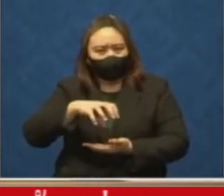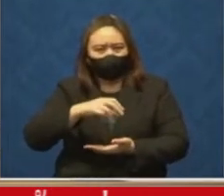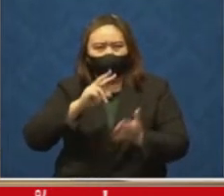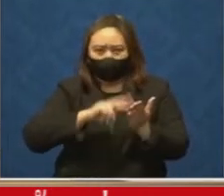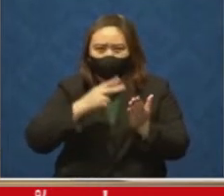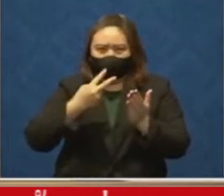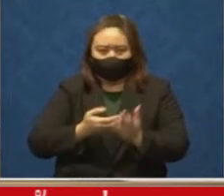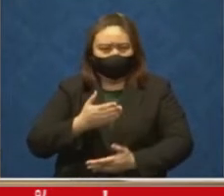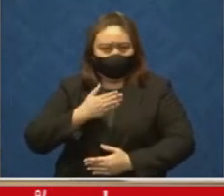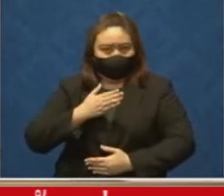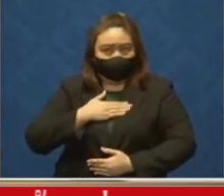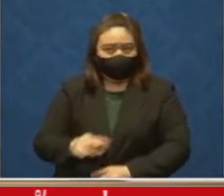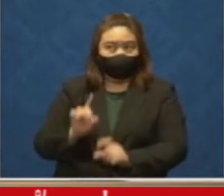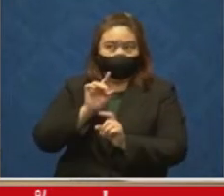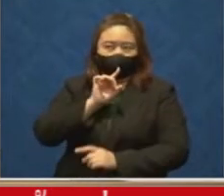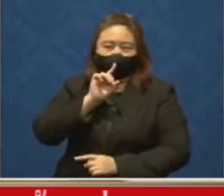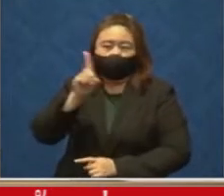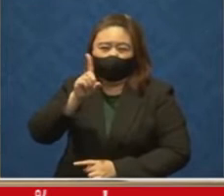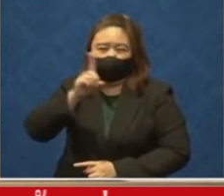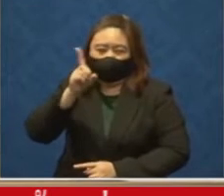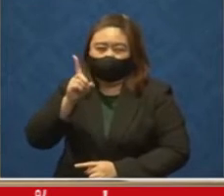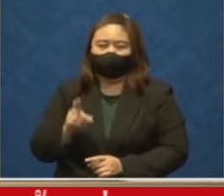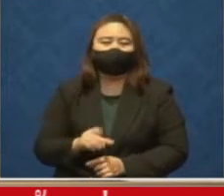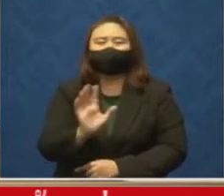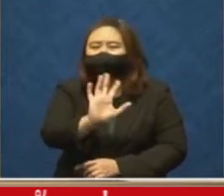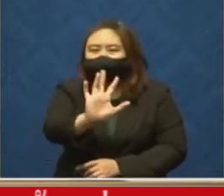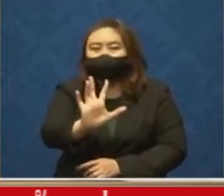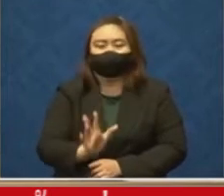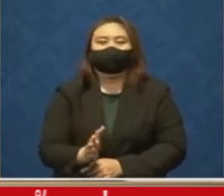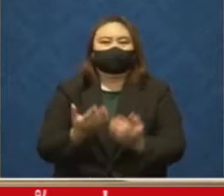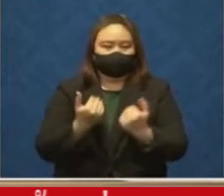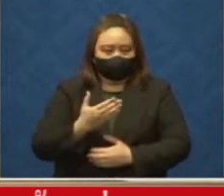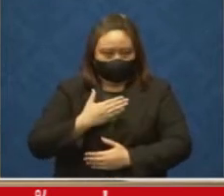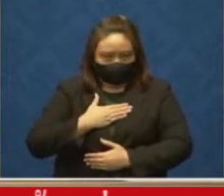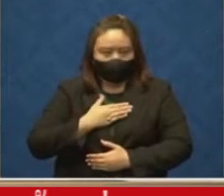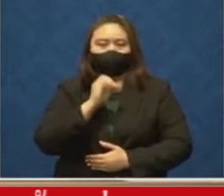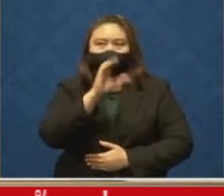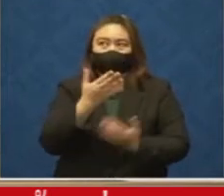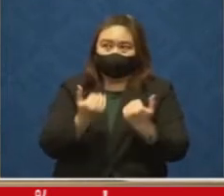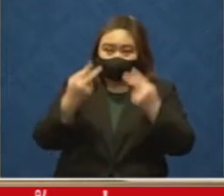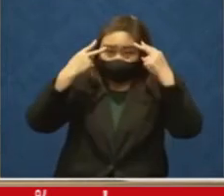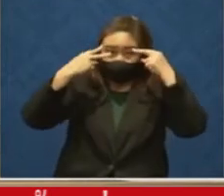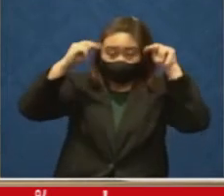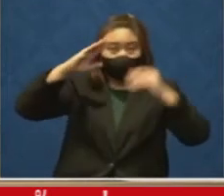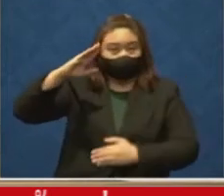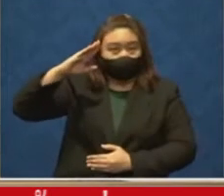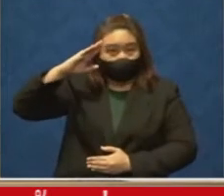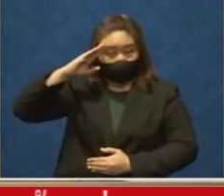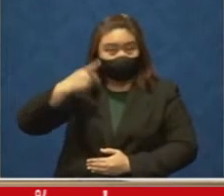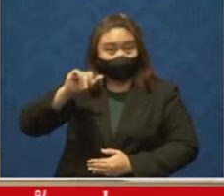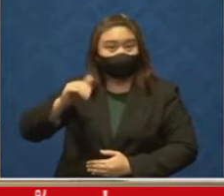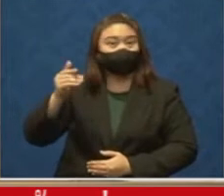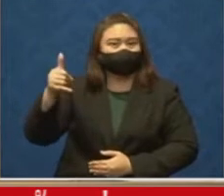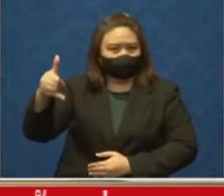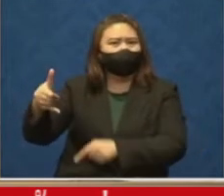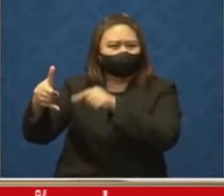จะต้องพูด ไม่ได้หมายถงวาผมมาใส่ร้ายลมๆแรงๆแต่ผมยืนยันว่า พนเอกประยุตจัตโชาในฐานะที่เป